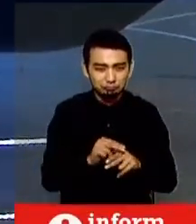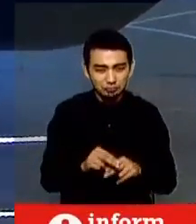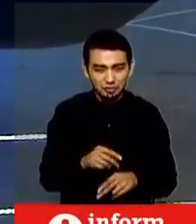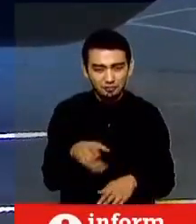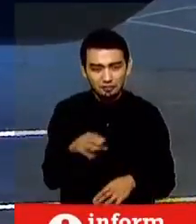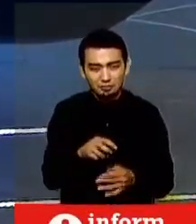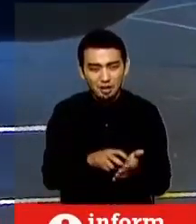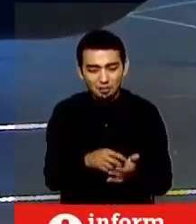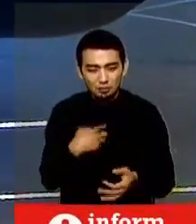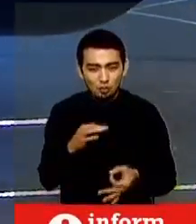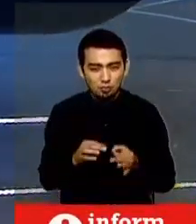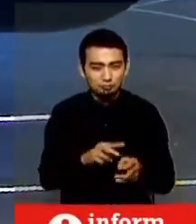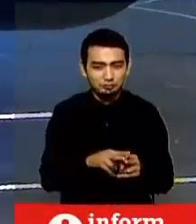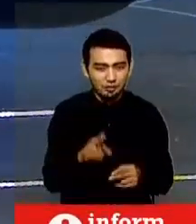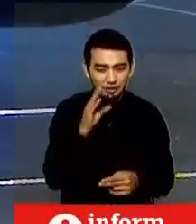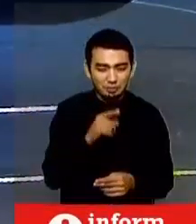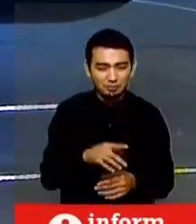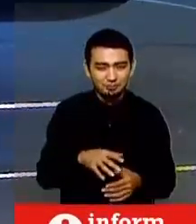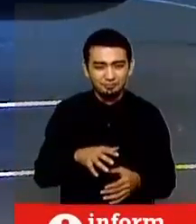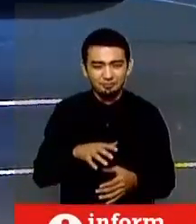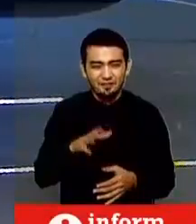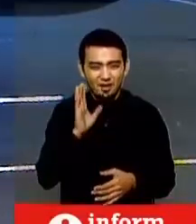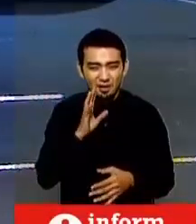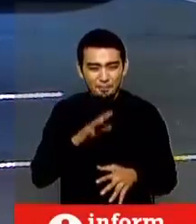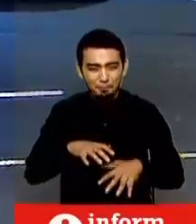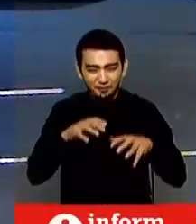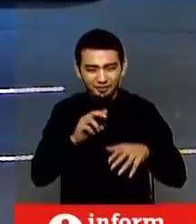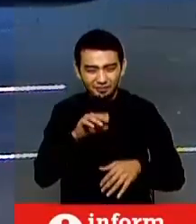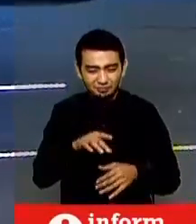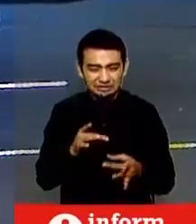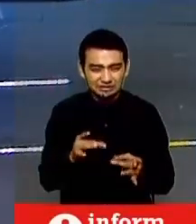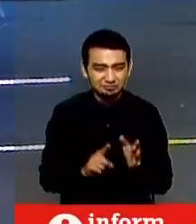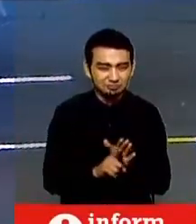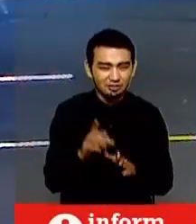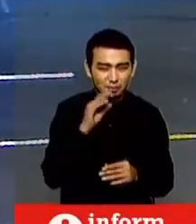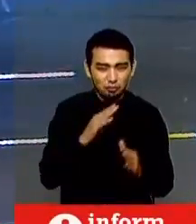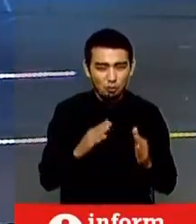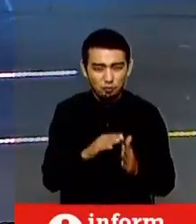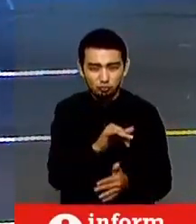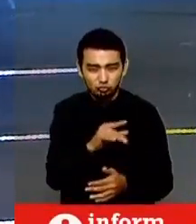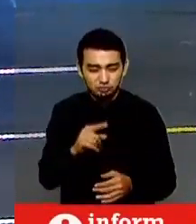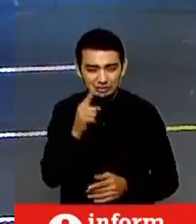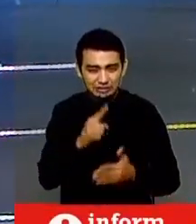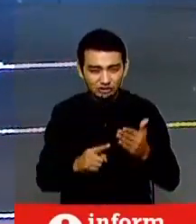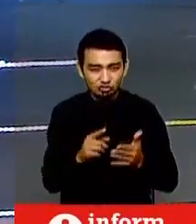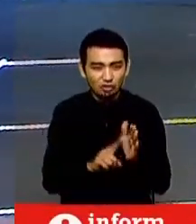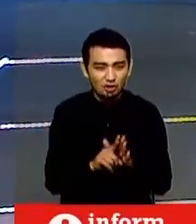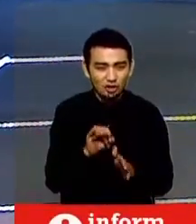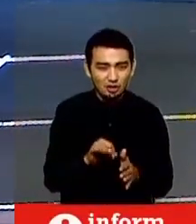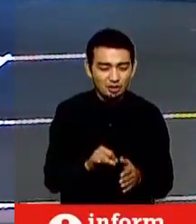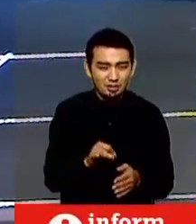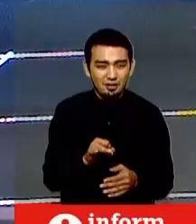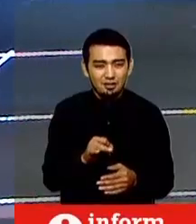боятся, что их единственное жилье разрушится. В начале года, по словам людей, дом уже дал трещину, а в квартирах появились сколы на